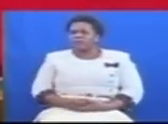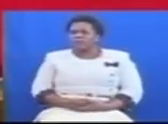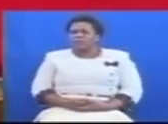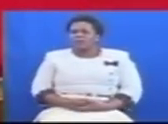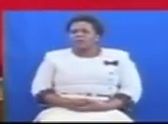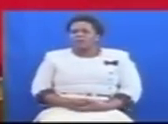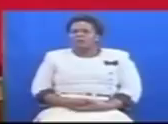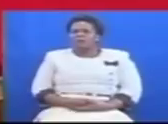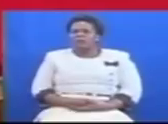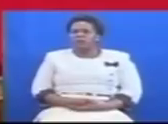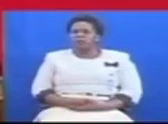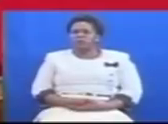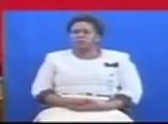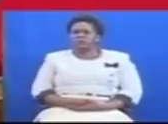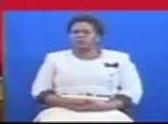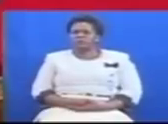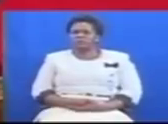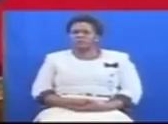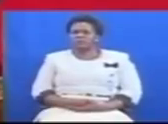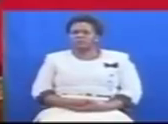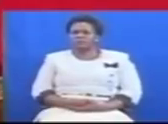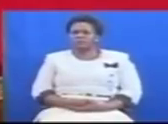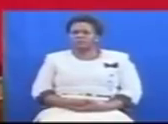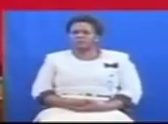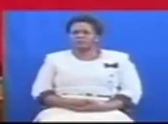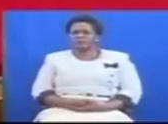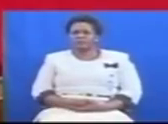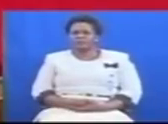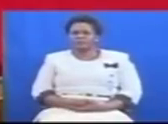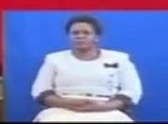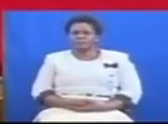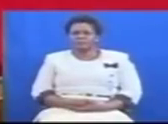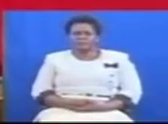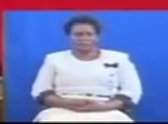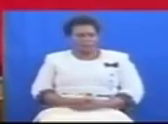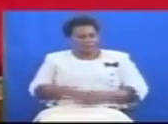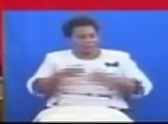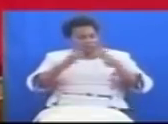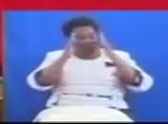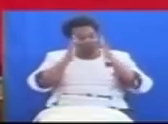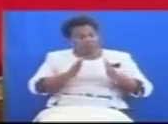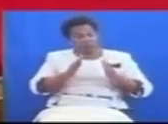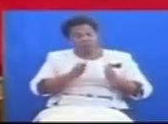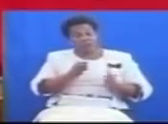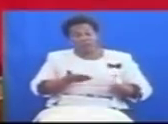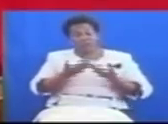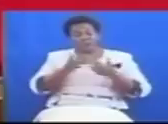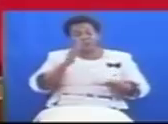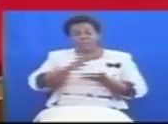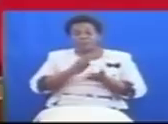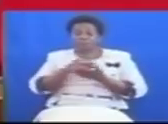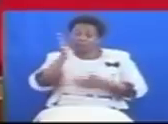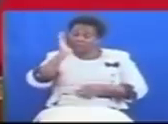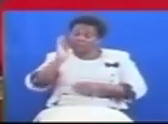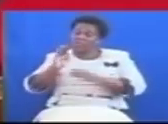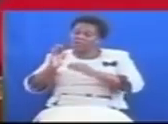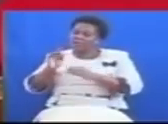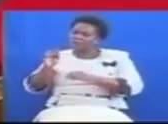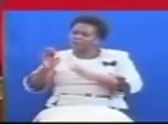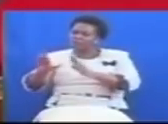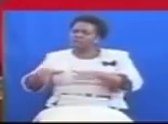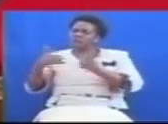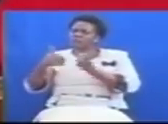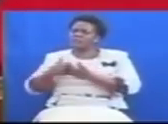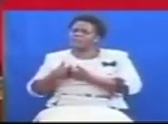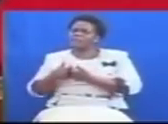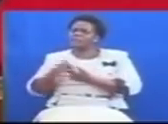wangu mkoa wa Dar es Salaam, kama ifuatavyo. Kwa namna ambavyo Mheshimiwa Naibu Spika ameuliza swali kwa uchungu na maeneo haya yote muhimu, kule Mkuranga